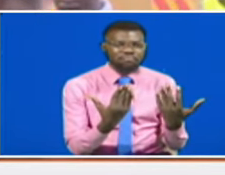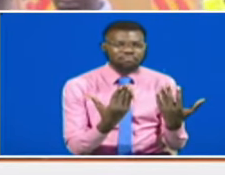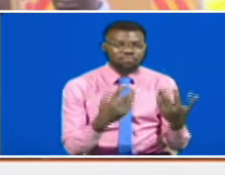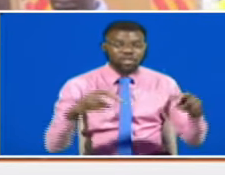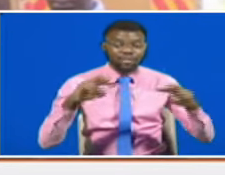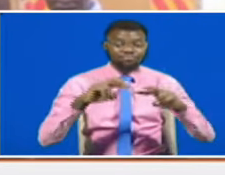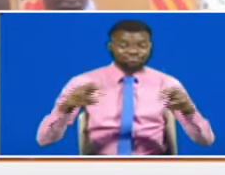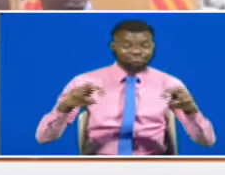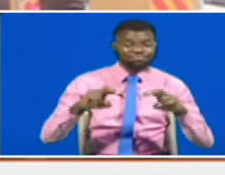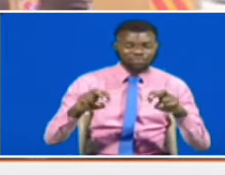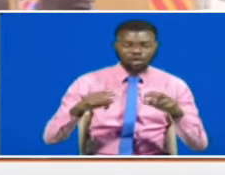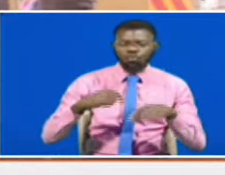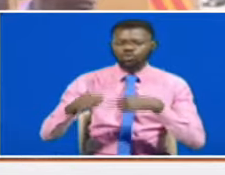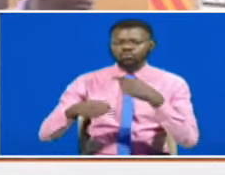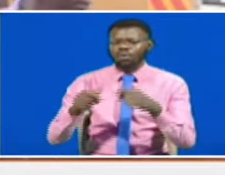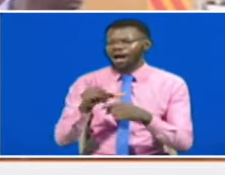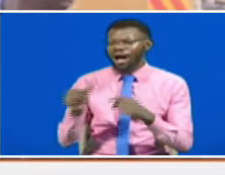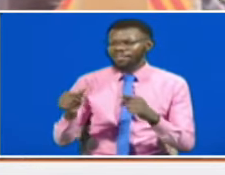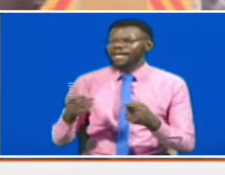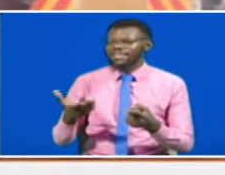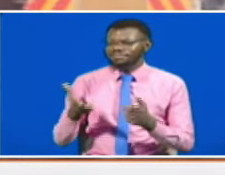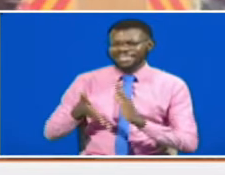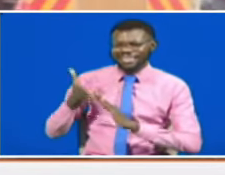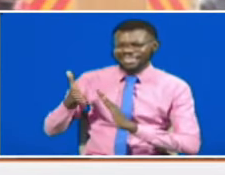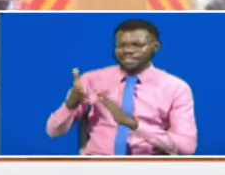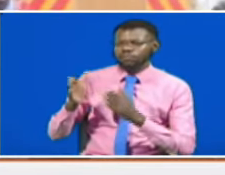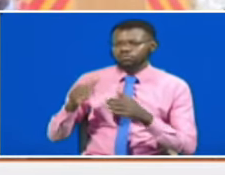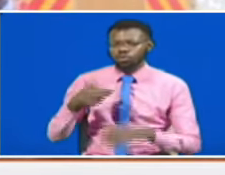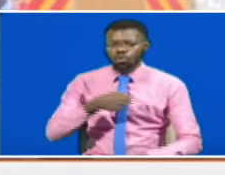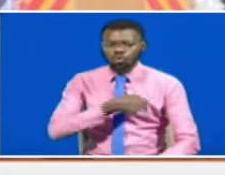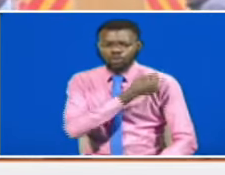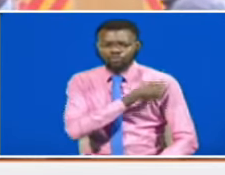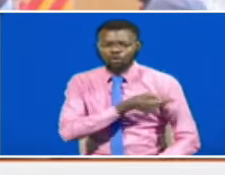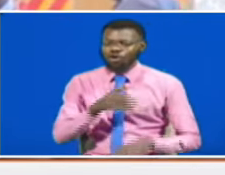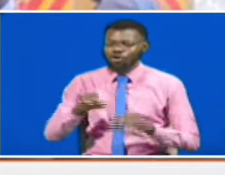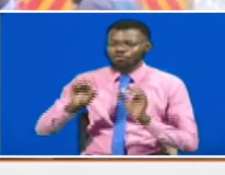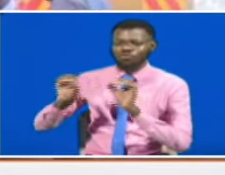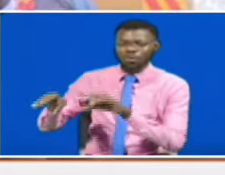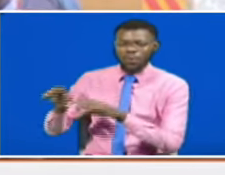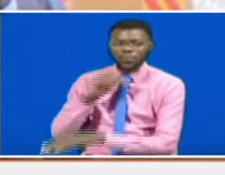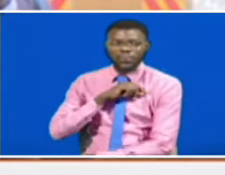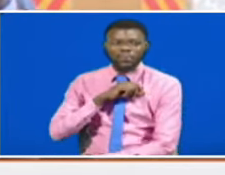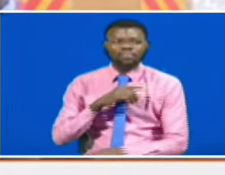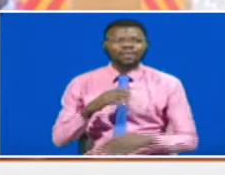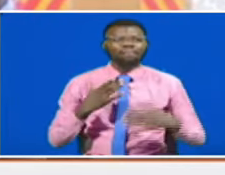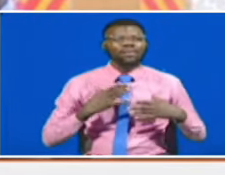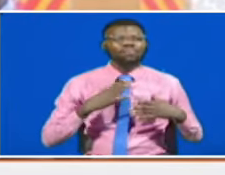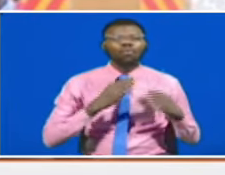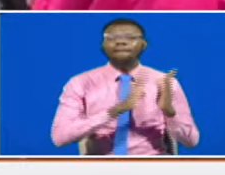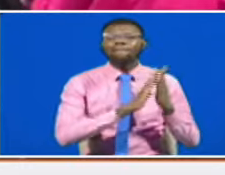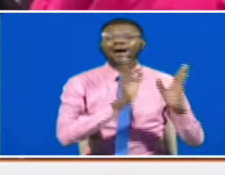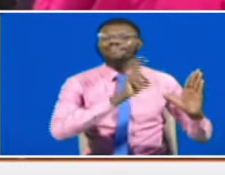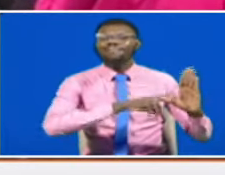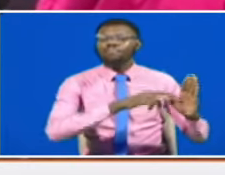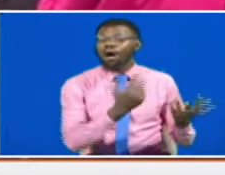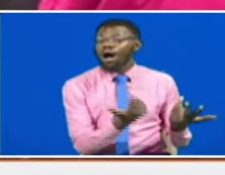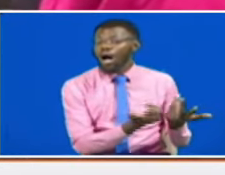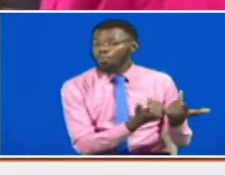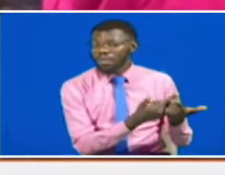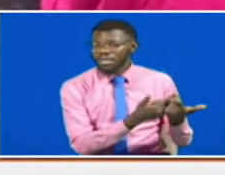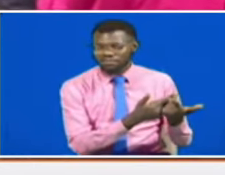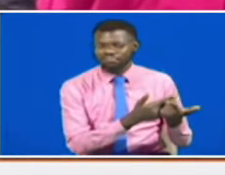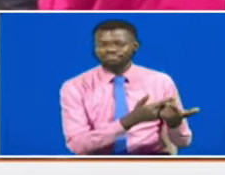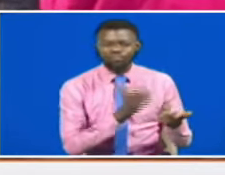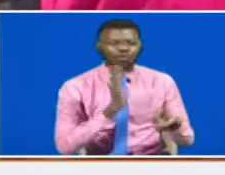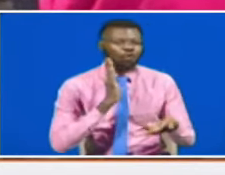wengine wamekimbizwa hospitali. Kwa hivyo idadi kamili ya wale ambao walikuwa ndani ya gari tutathibitisha.